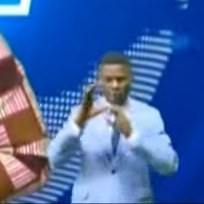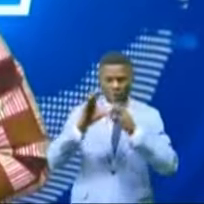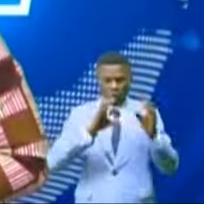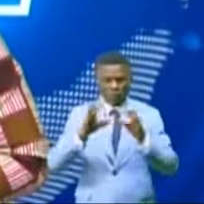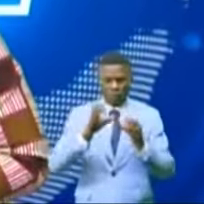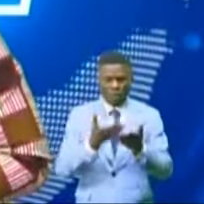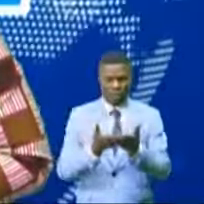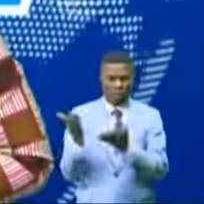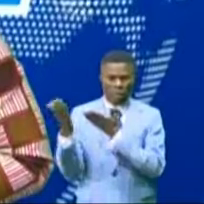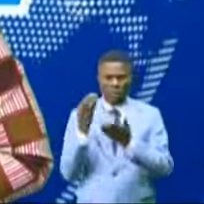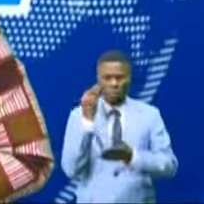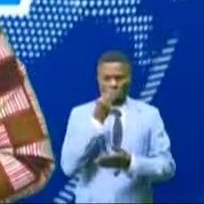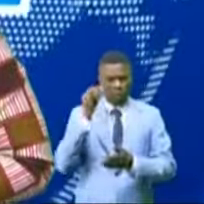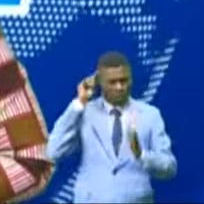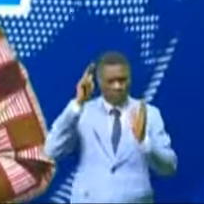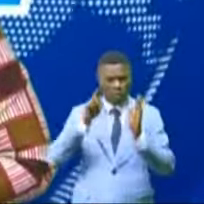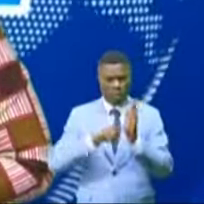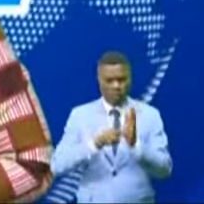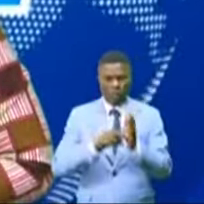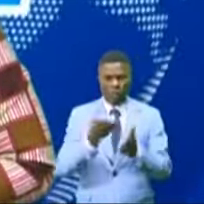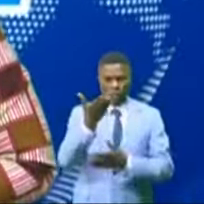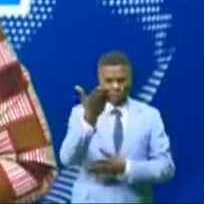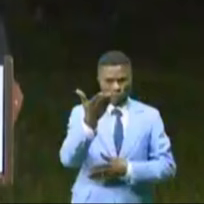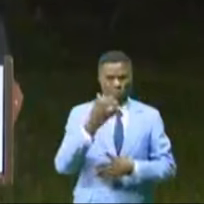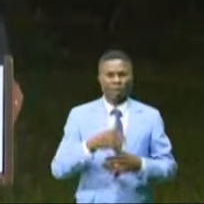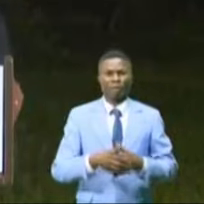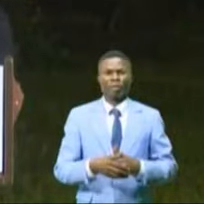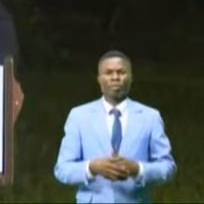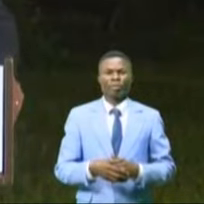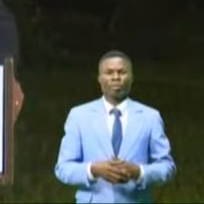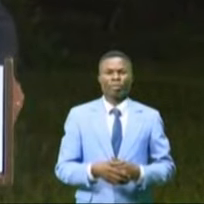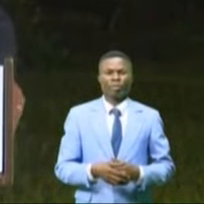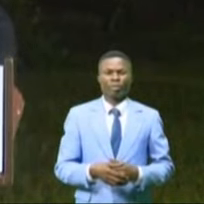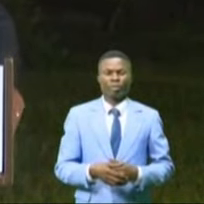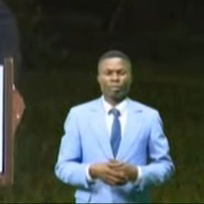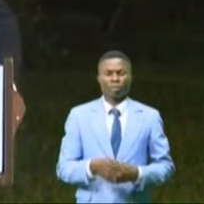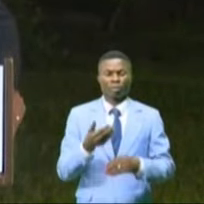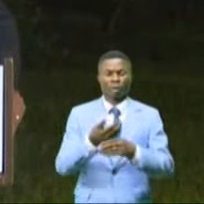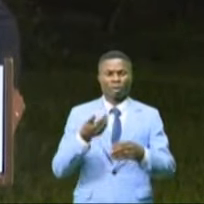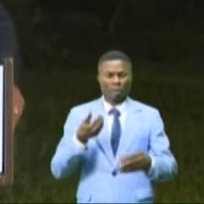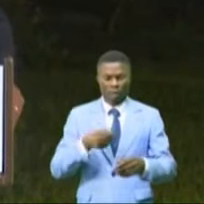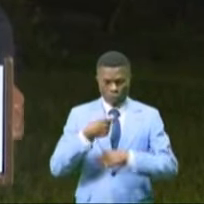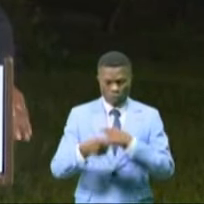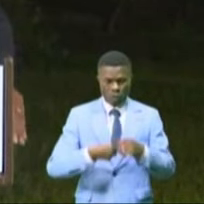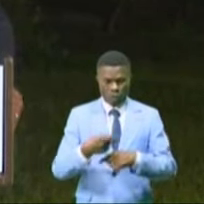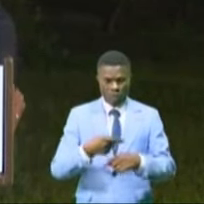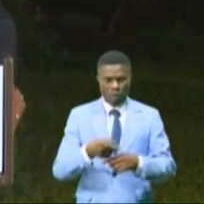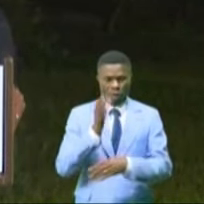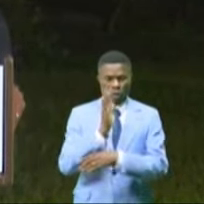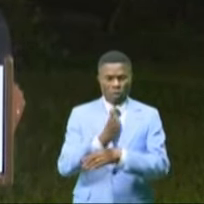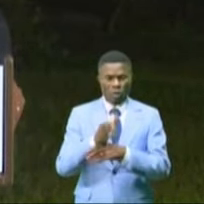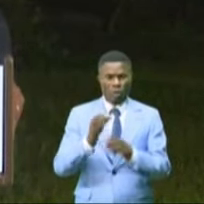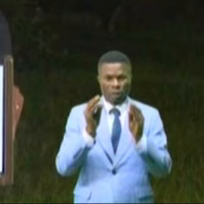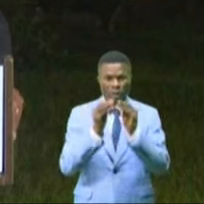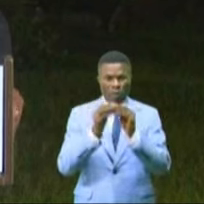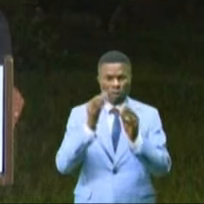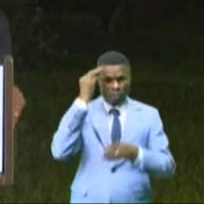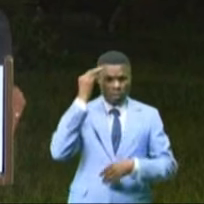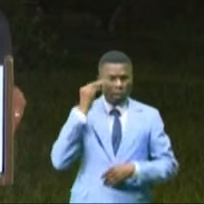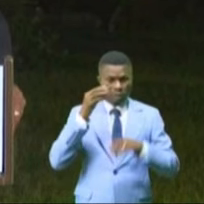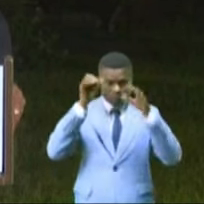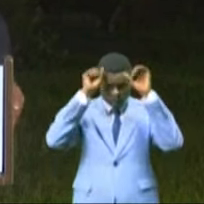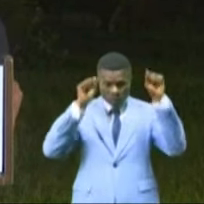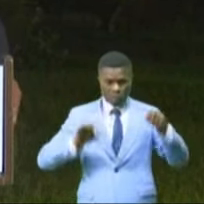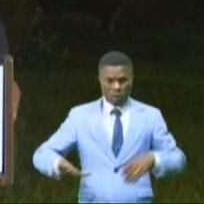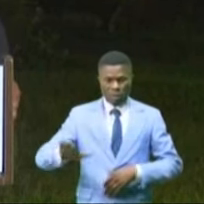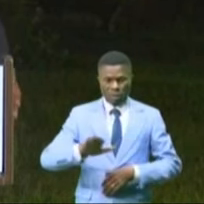Médias et porte-parole du gouvernement Patrick Mouyaï. On l'écoute. Bien avant le démarrage du Conseil des ministres, le président